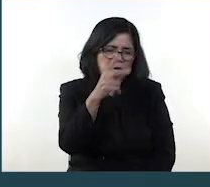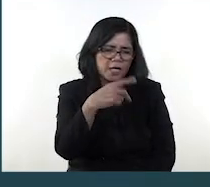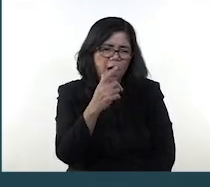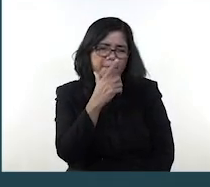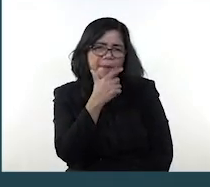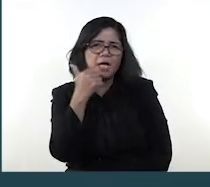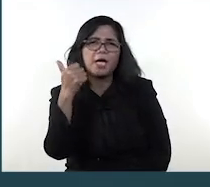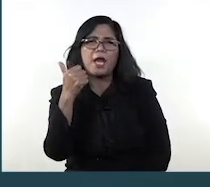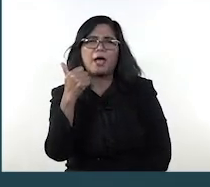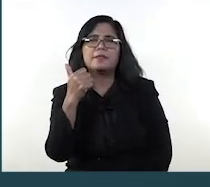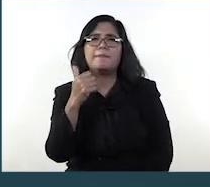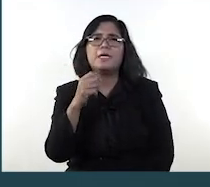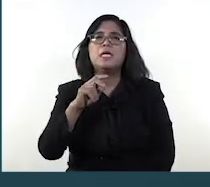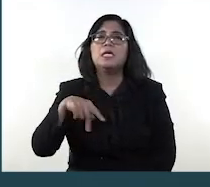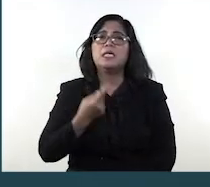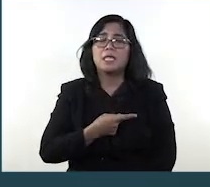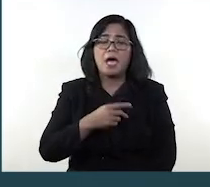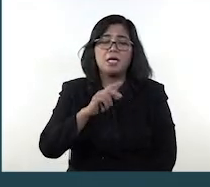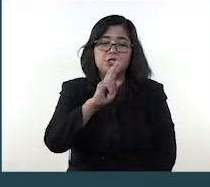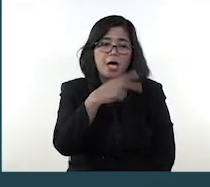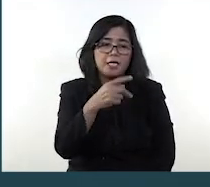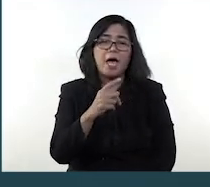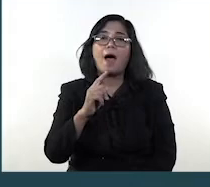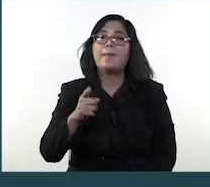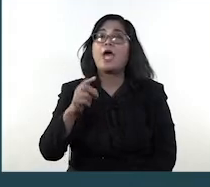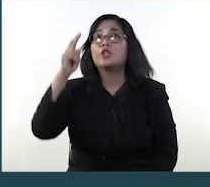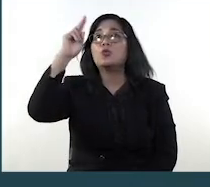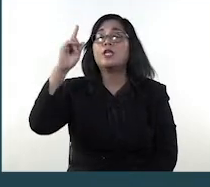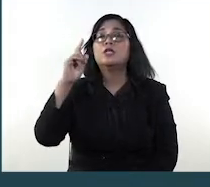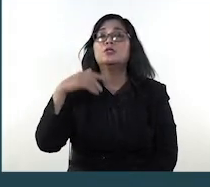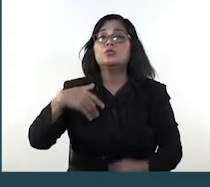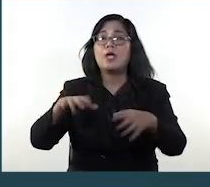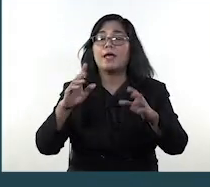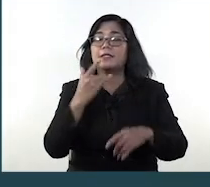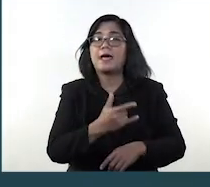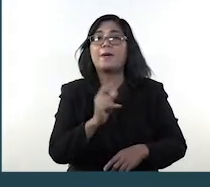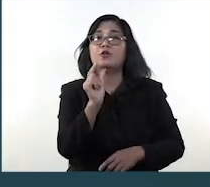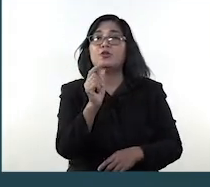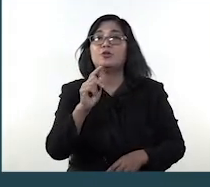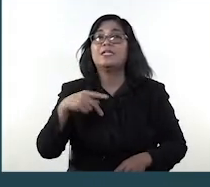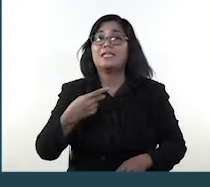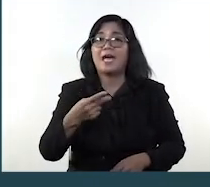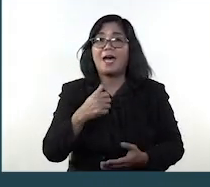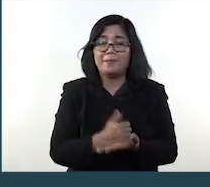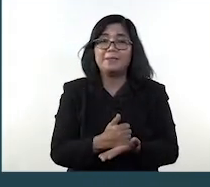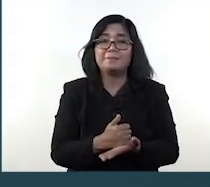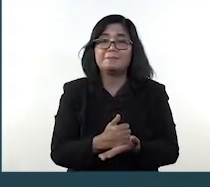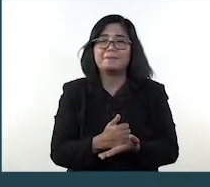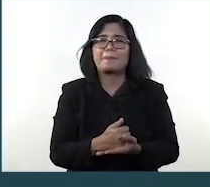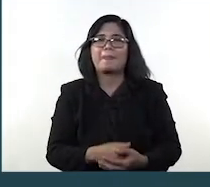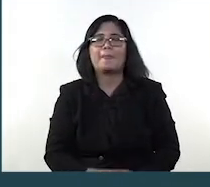tapi kita cari apa yang Tuhan sudah tetapkan buat kita Haleluya Amen selanjutnya yang terakhir saya pelajari